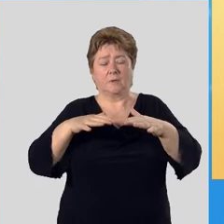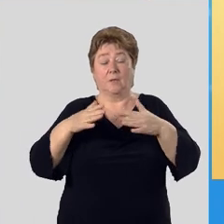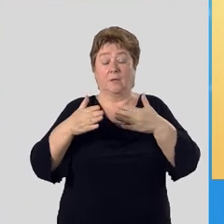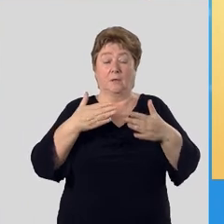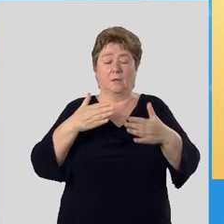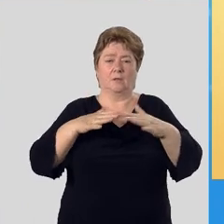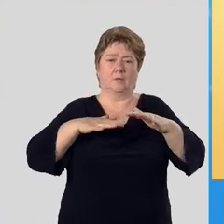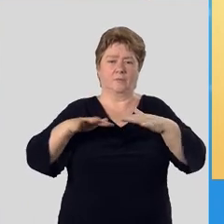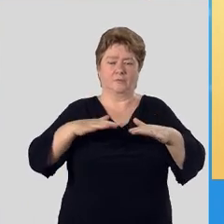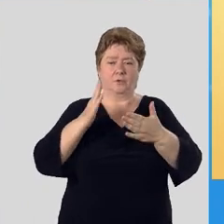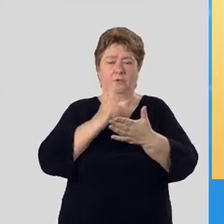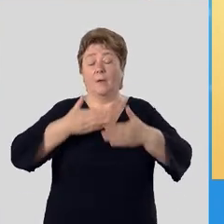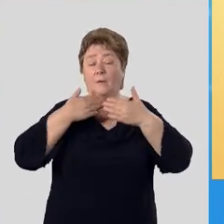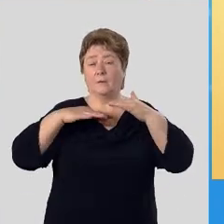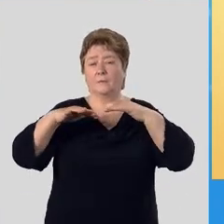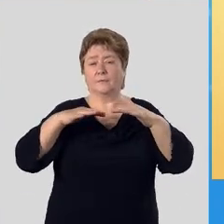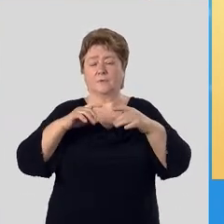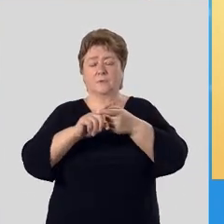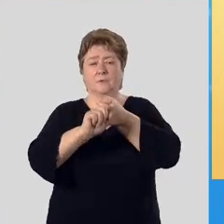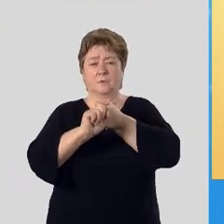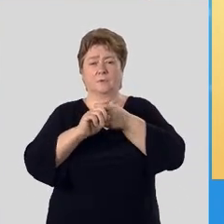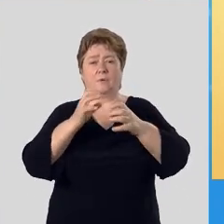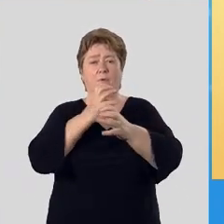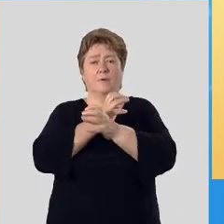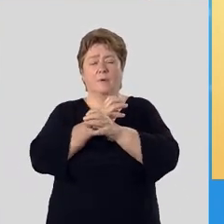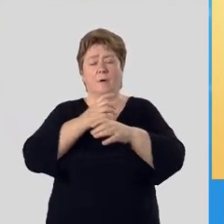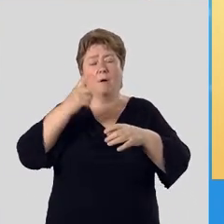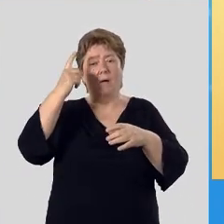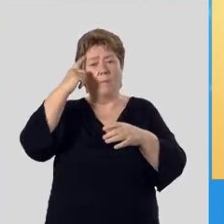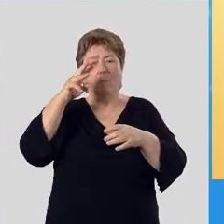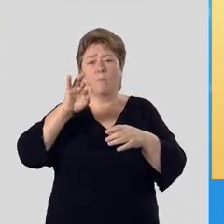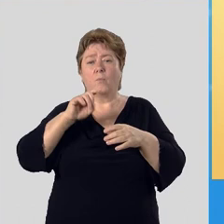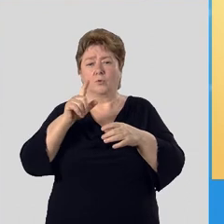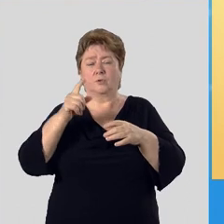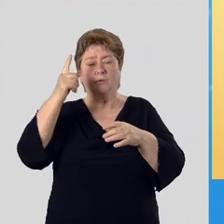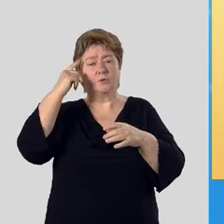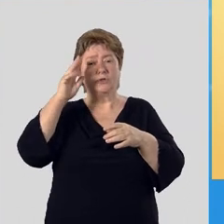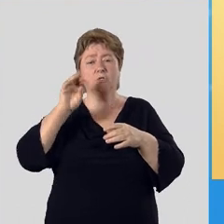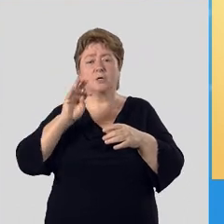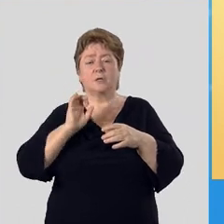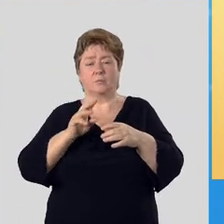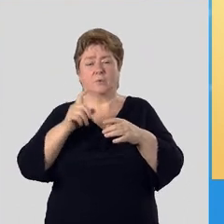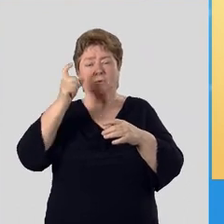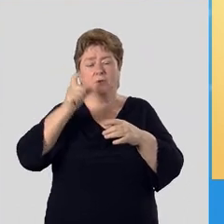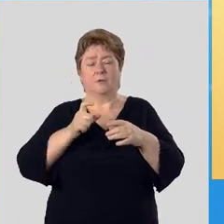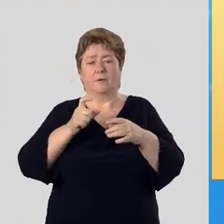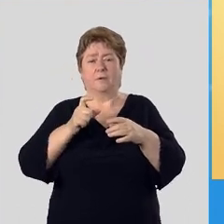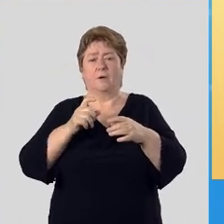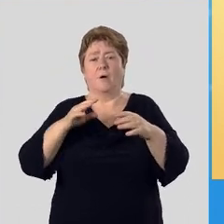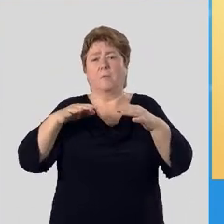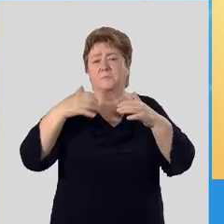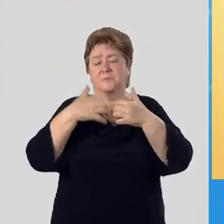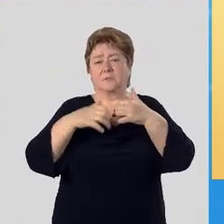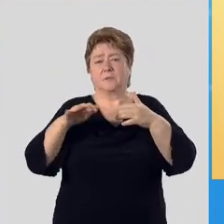или подвижно. Неподвижно соединяются кости мозговой части черепа. Полуподвижное